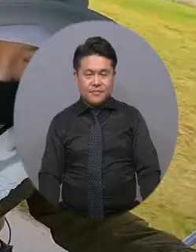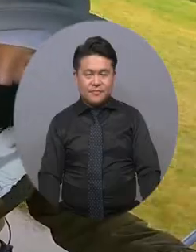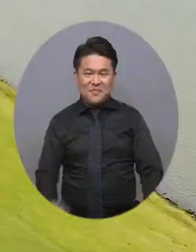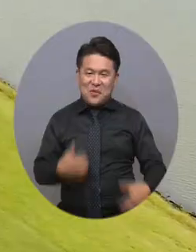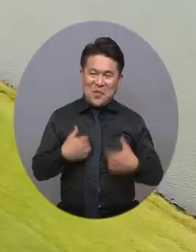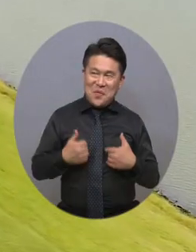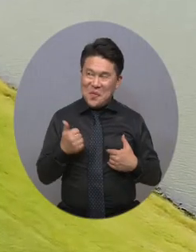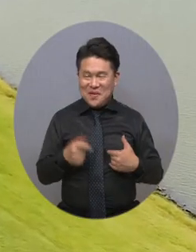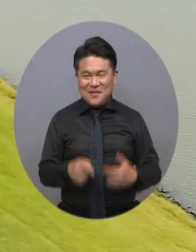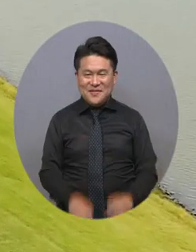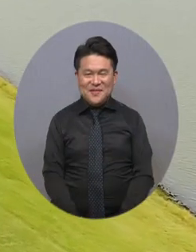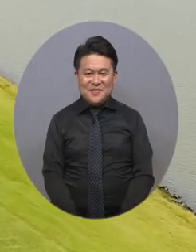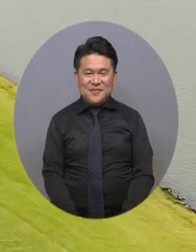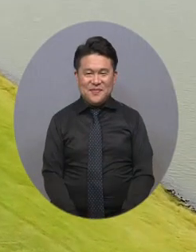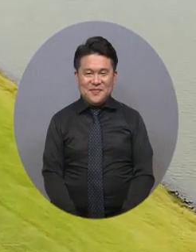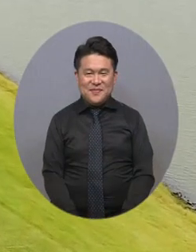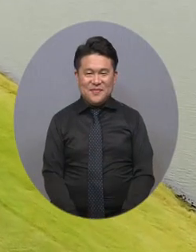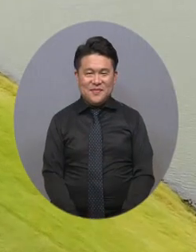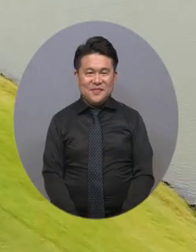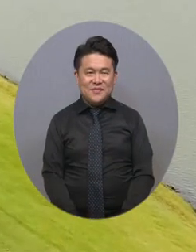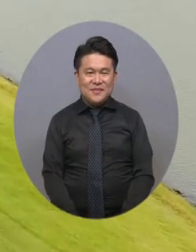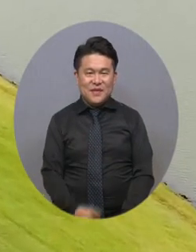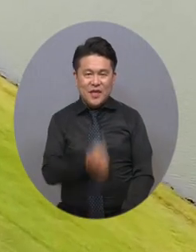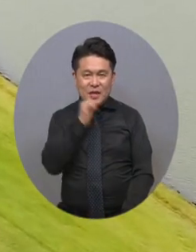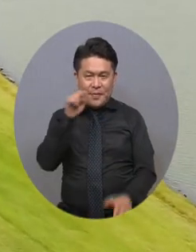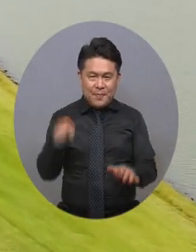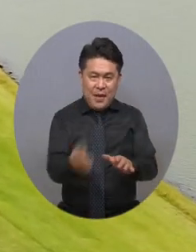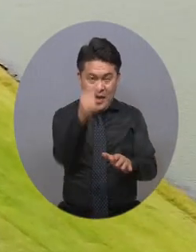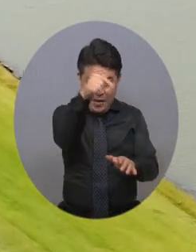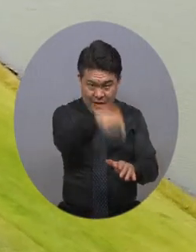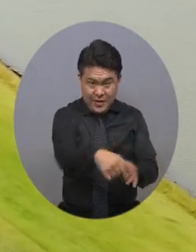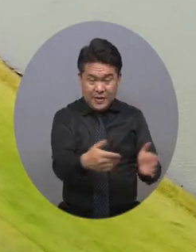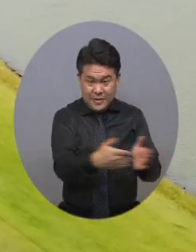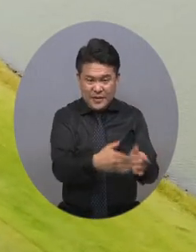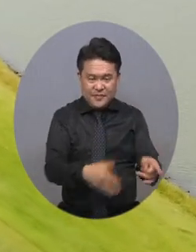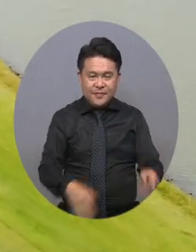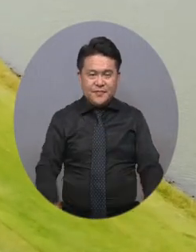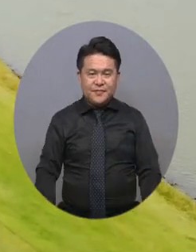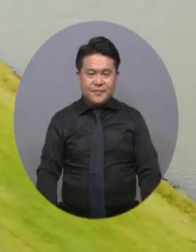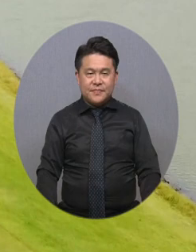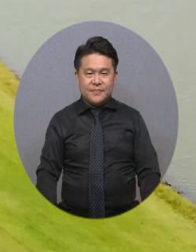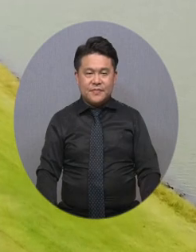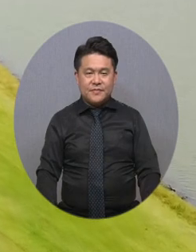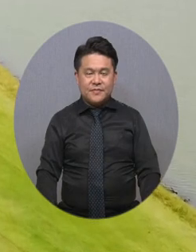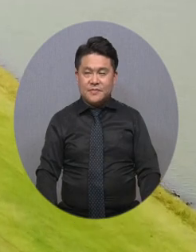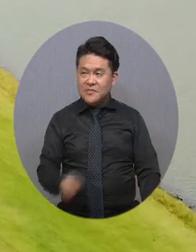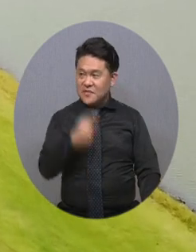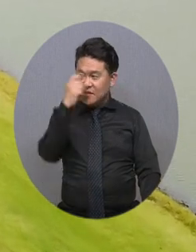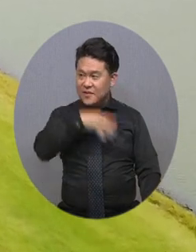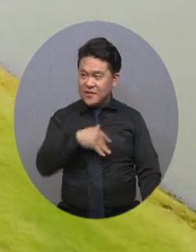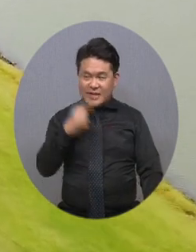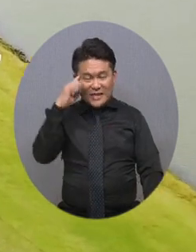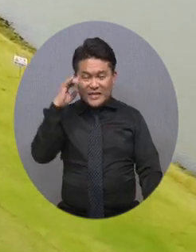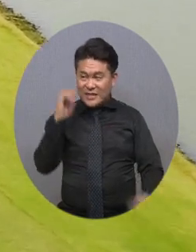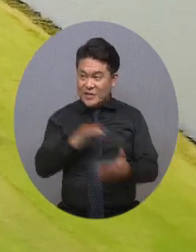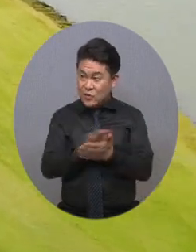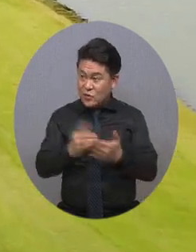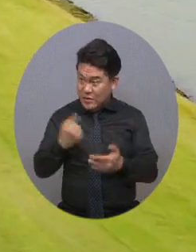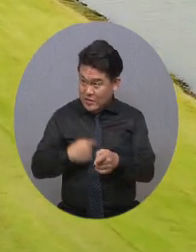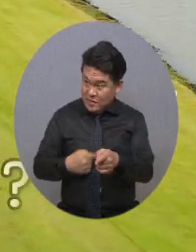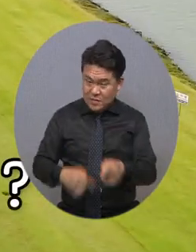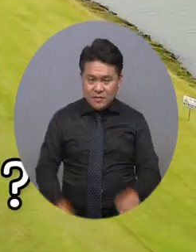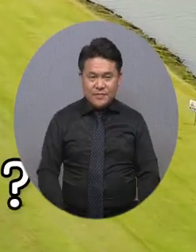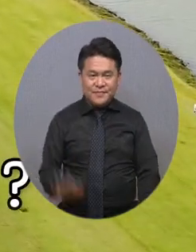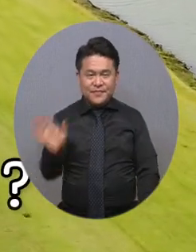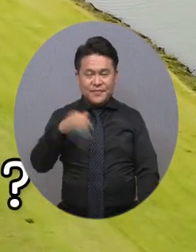재밌어. 근데 물에 한번 튀겼어. 그냥 바람 쐬러 온 것 같아. 아니 그게 아니라 이번에도 사실은 내가